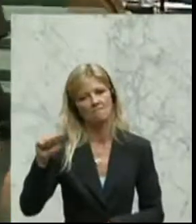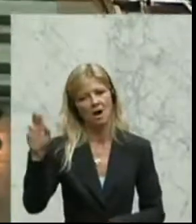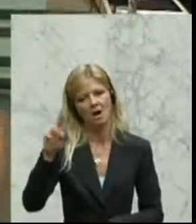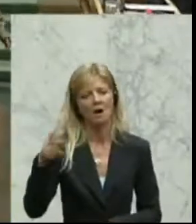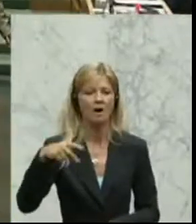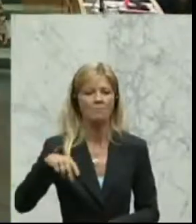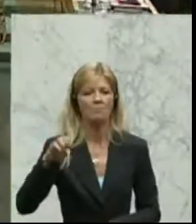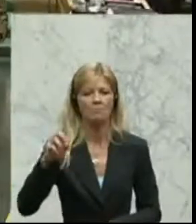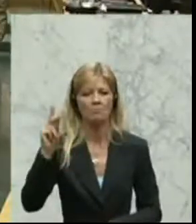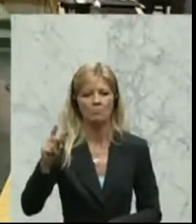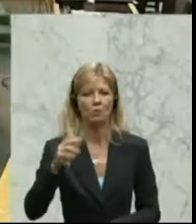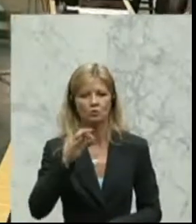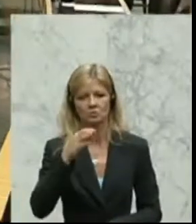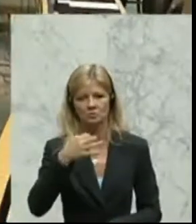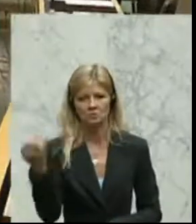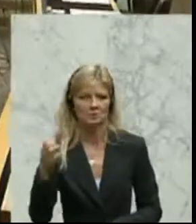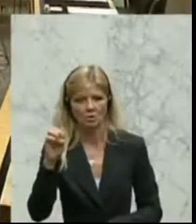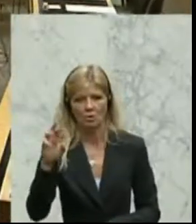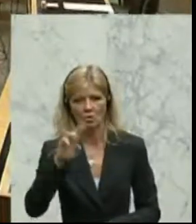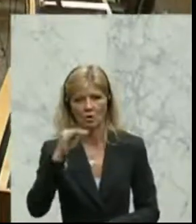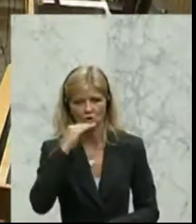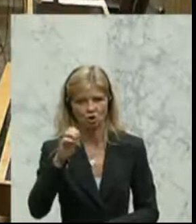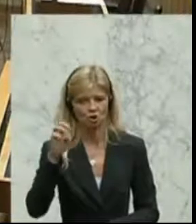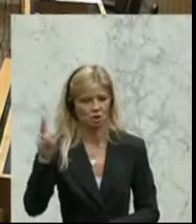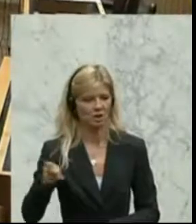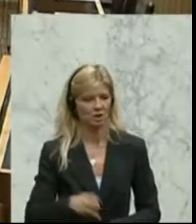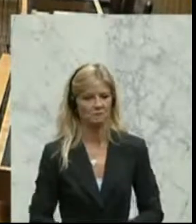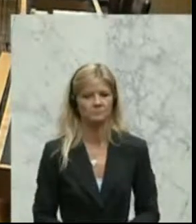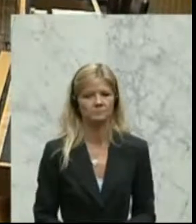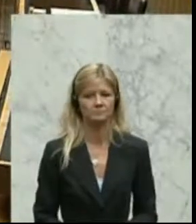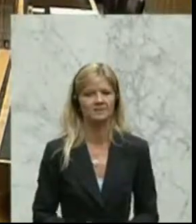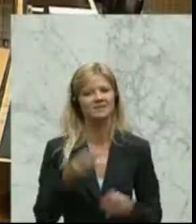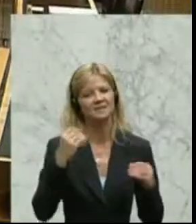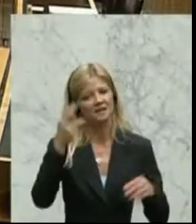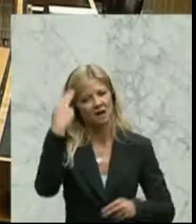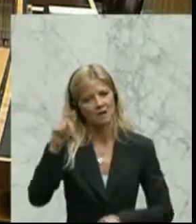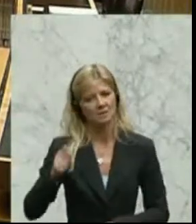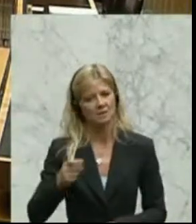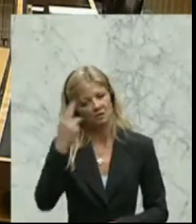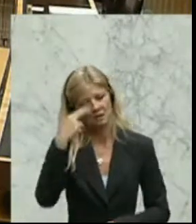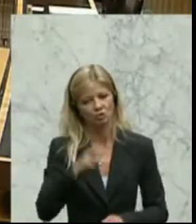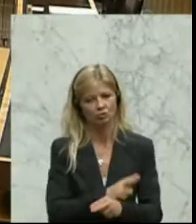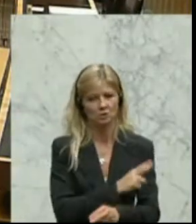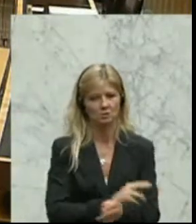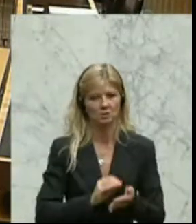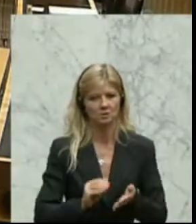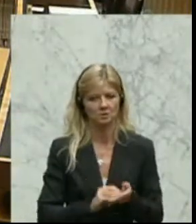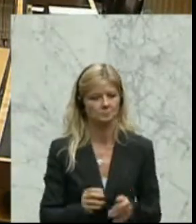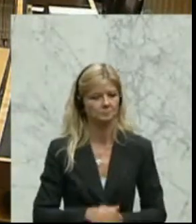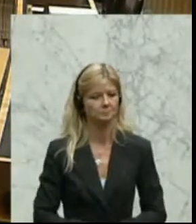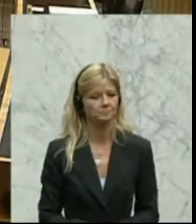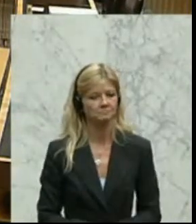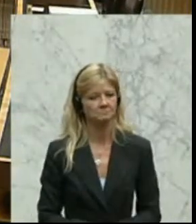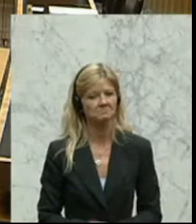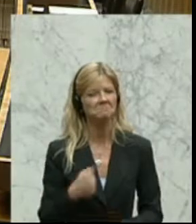Podgorschek, Budgetsprecher der FPÖ. Herr Präsident, Herr Staatssekretär, ich habe sehr aufmerksam heute